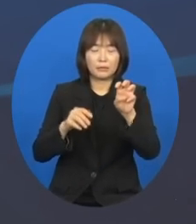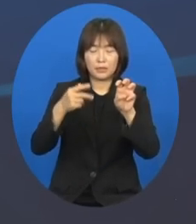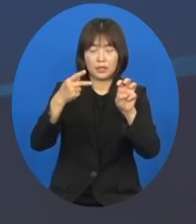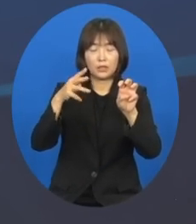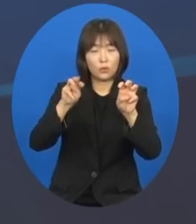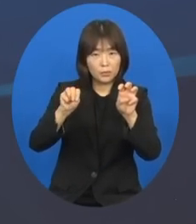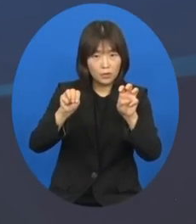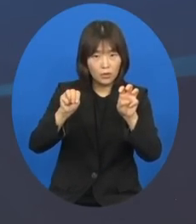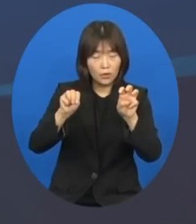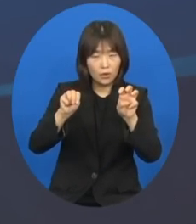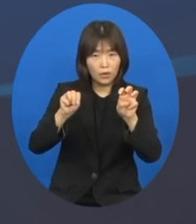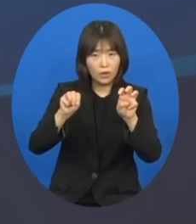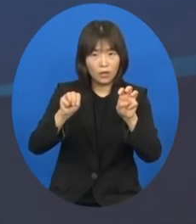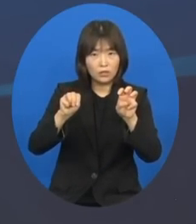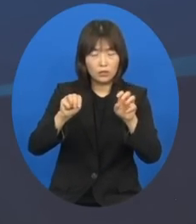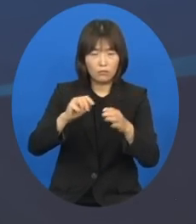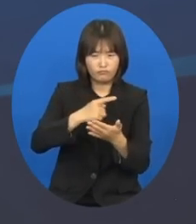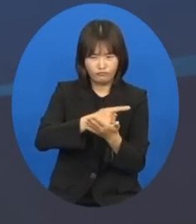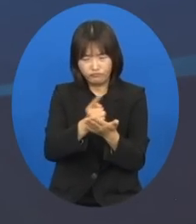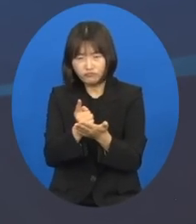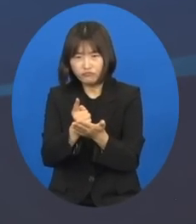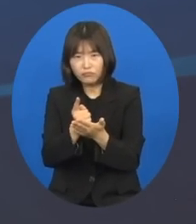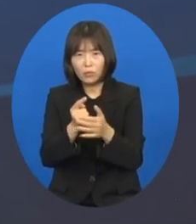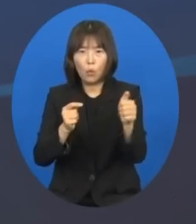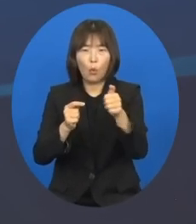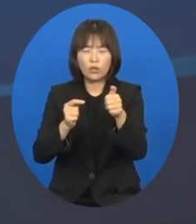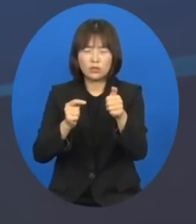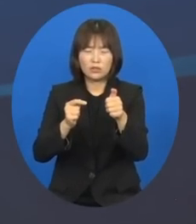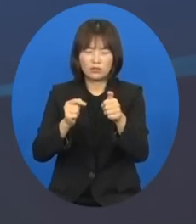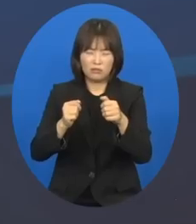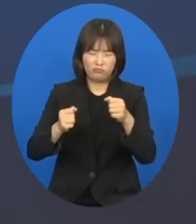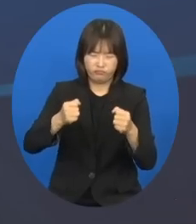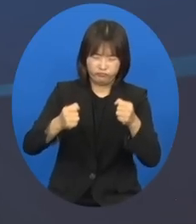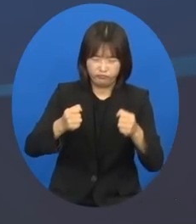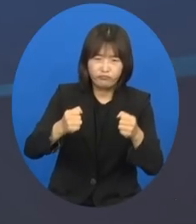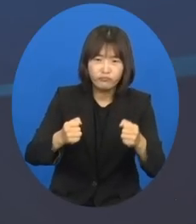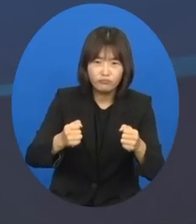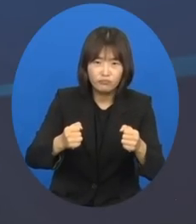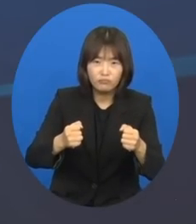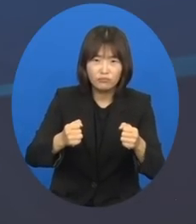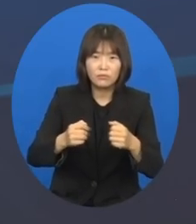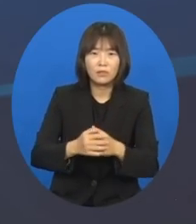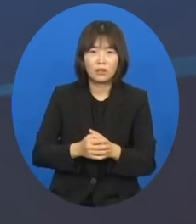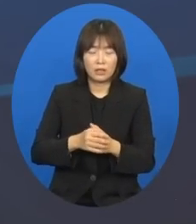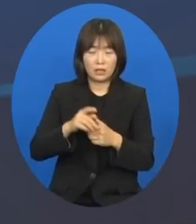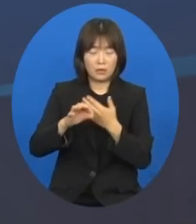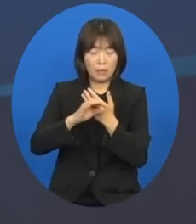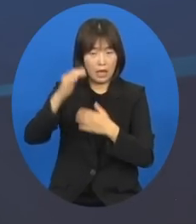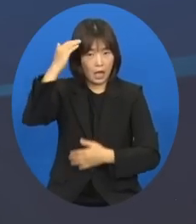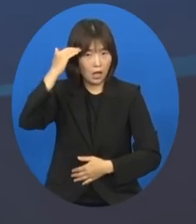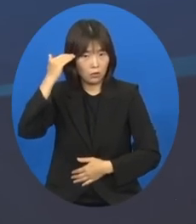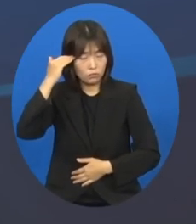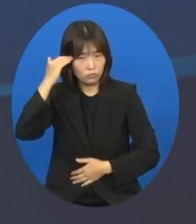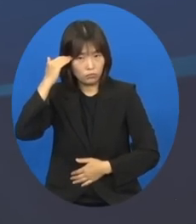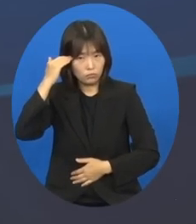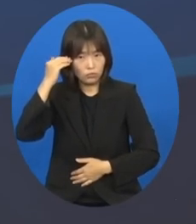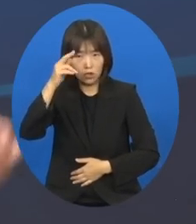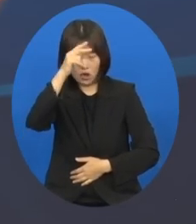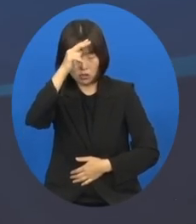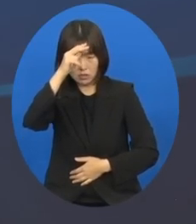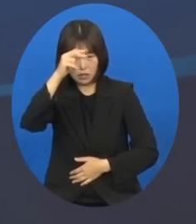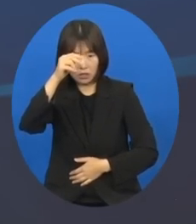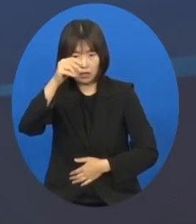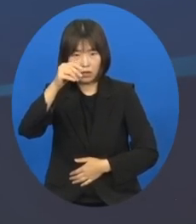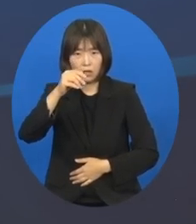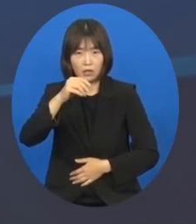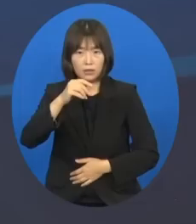되는데서 50키로를 해서 과속을 합니다 그럼 한국은 앞에서 이렇게 경찰이 봉을 가지고 막는데 미국은